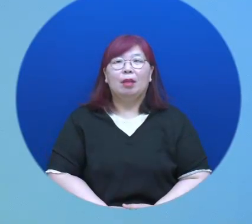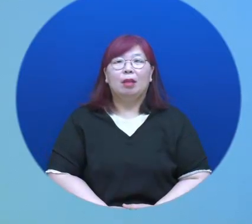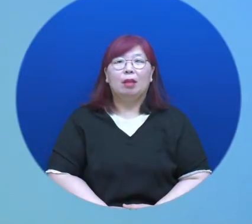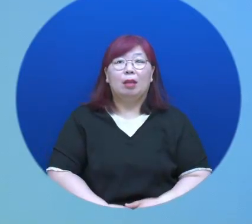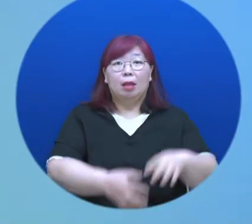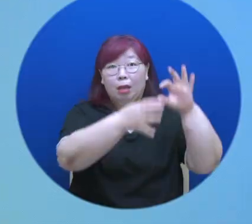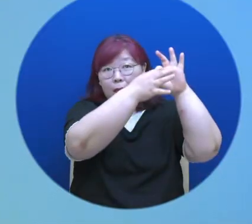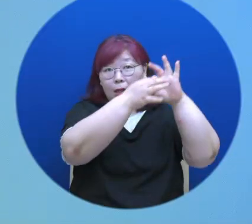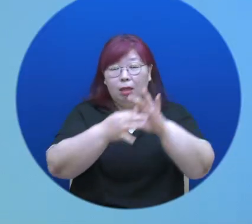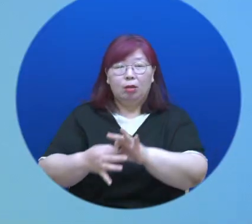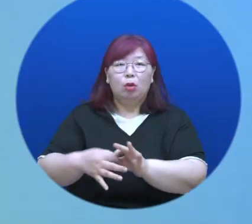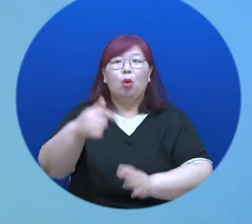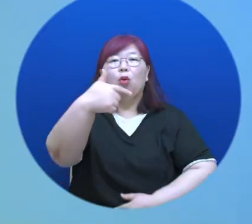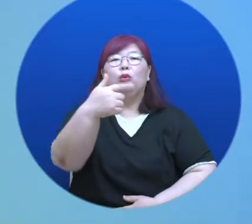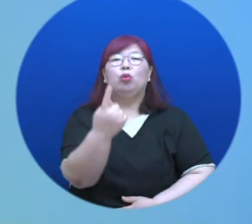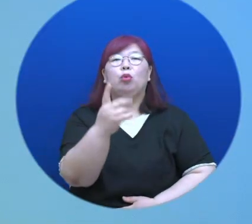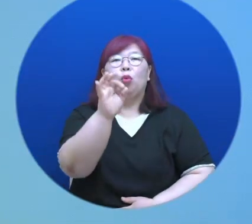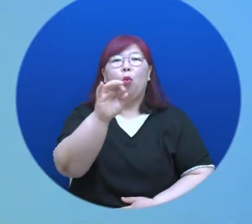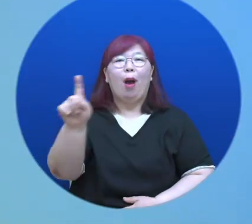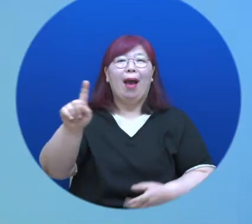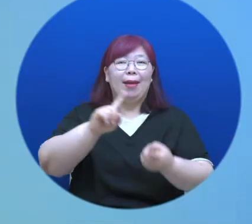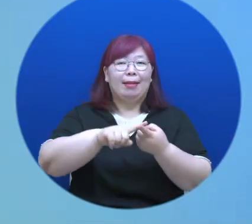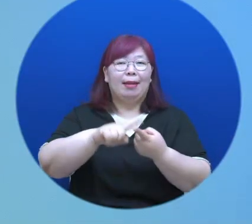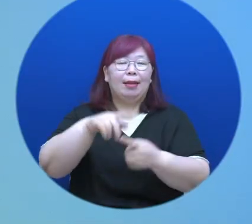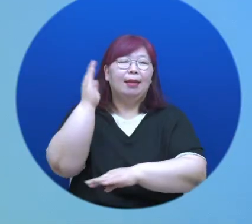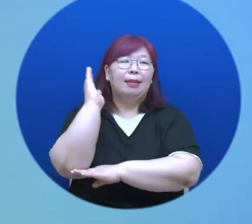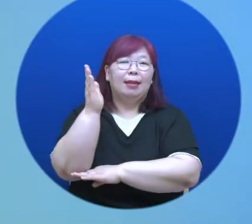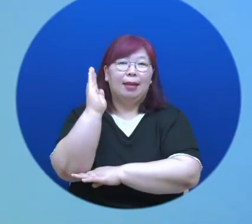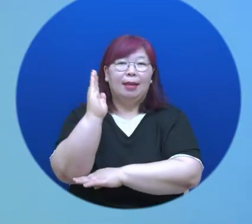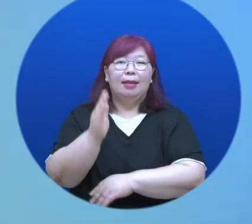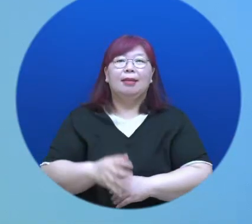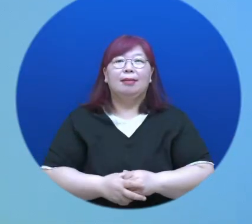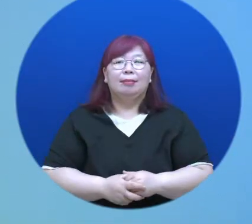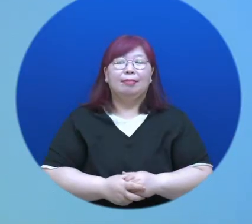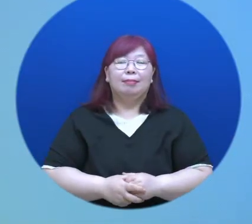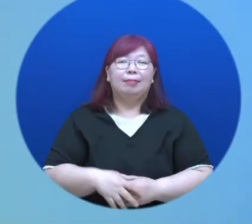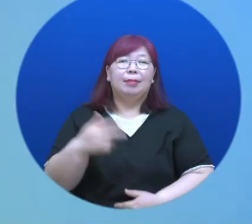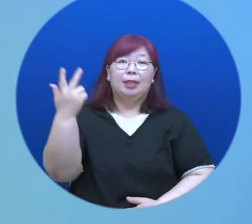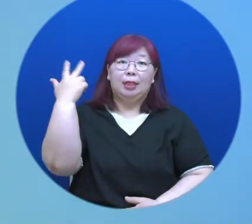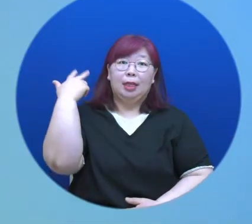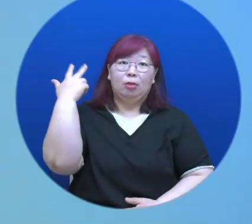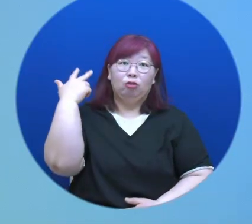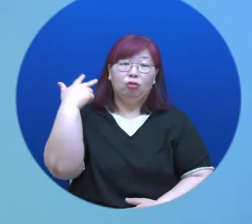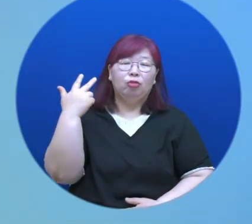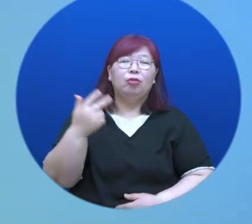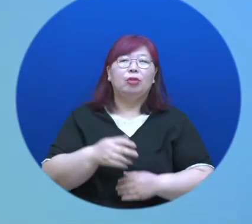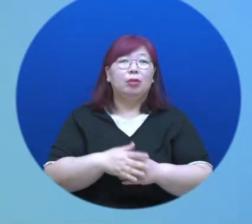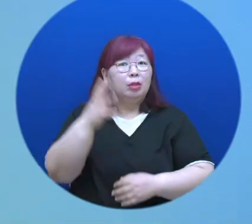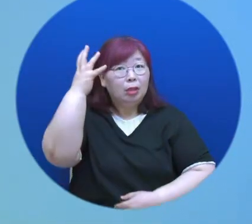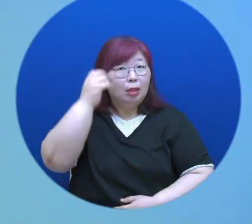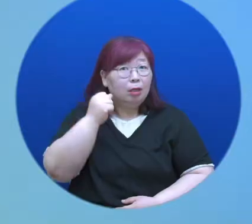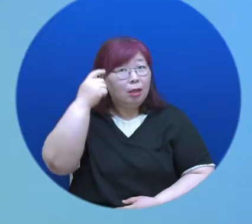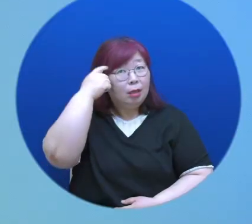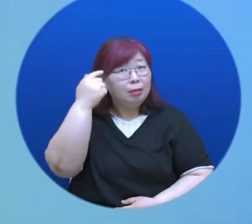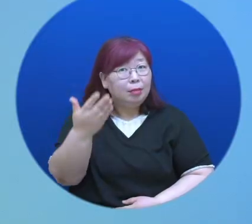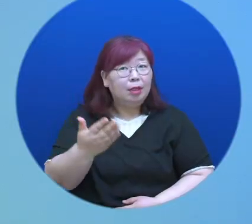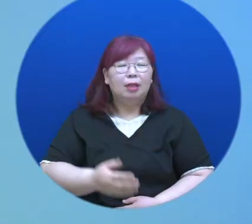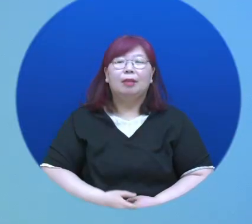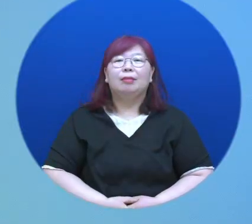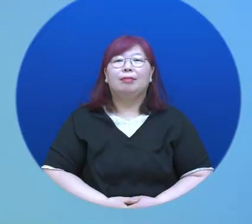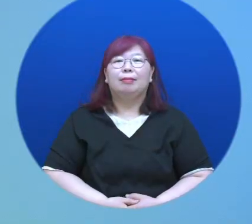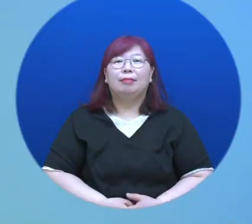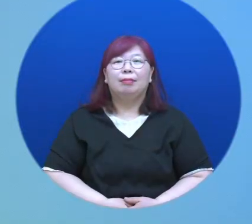계속해서 노아 시리즈 설교를 이어가도록 하겠습니다. 지난주에는 혹시 기억나십니까? 어떤